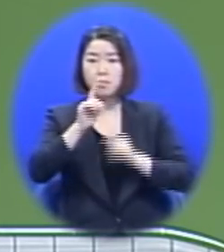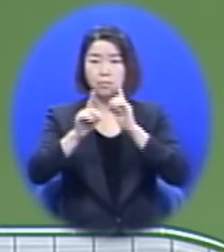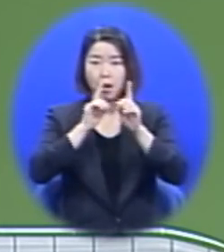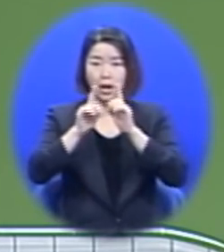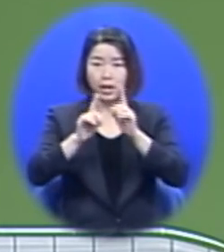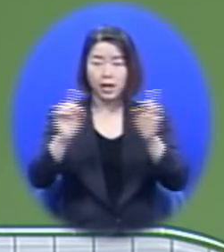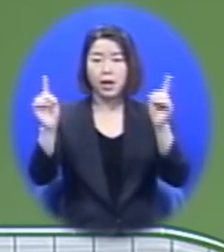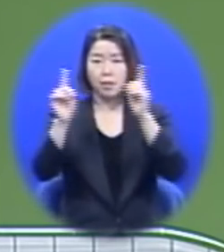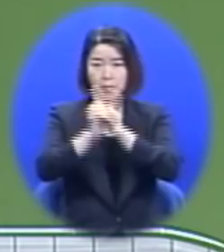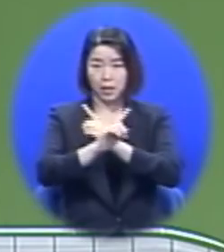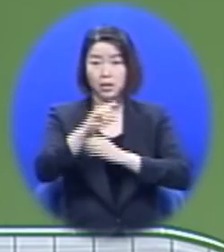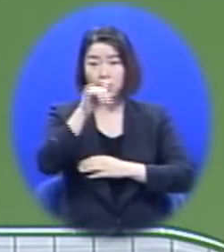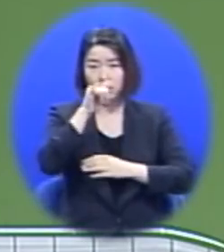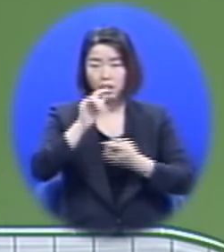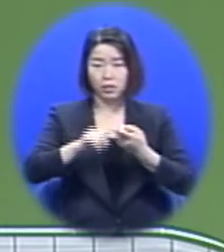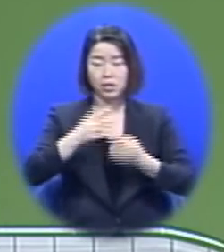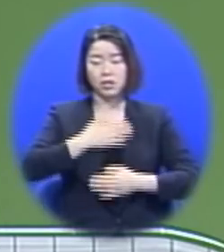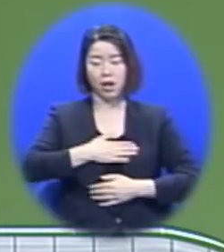있음을 봅니다.